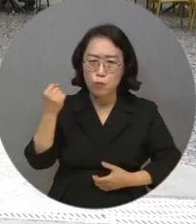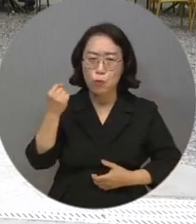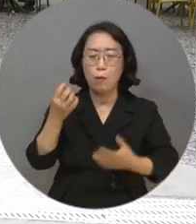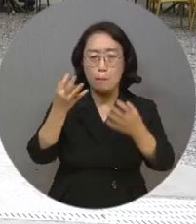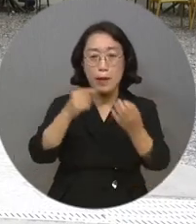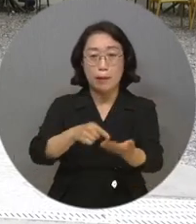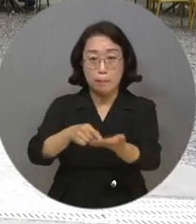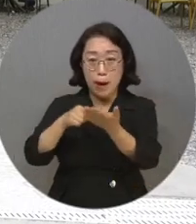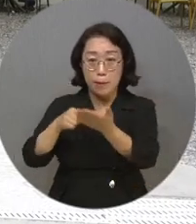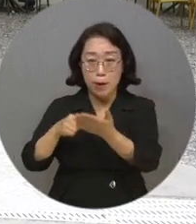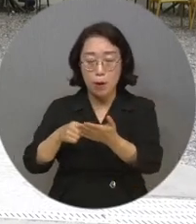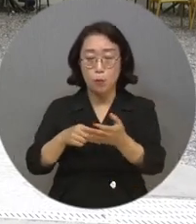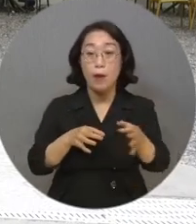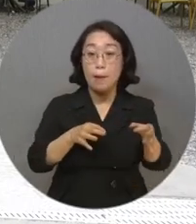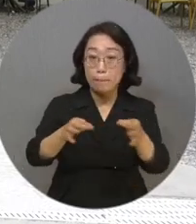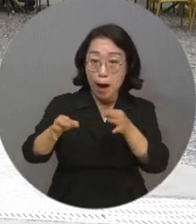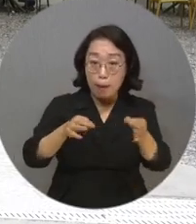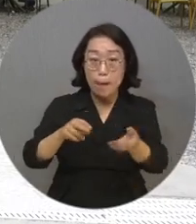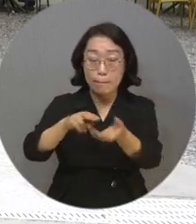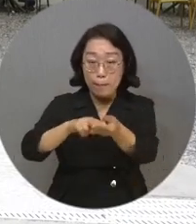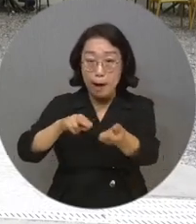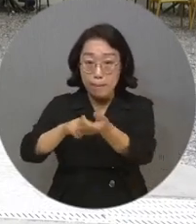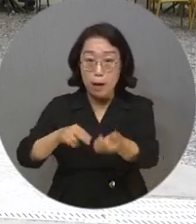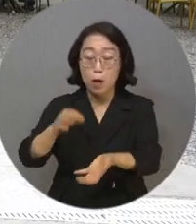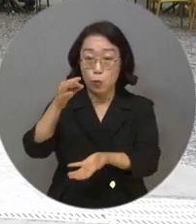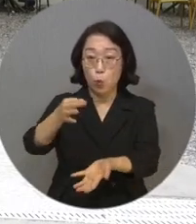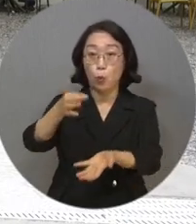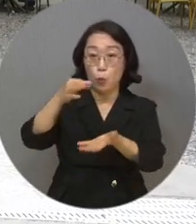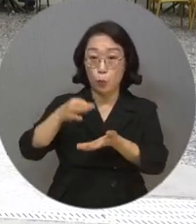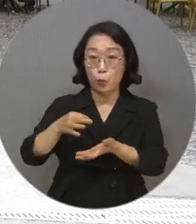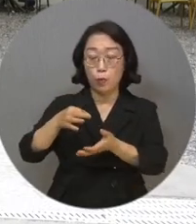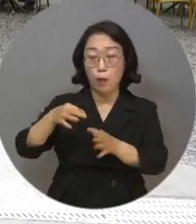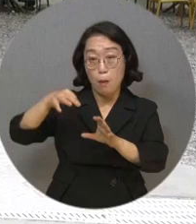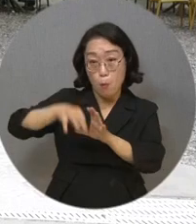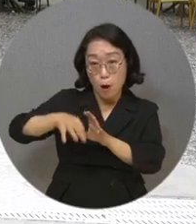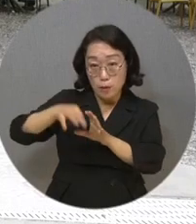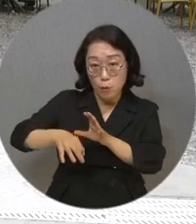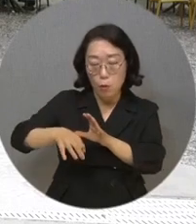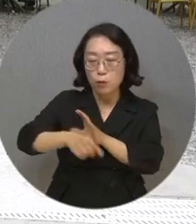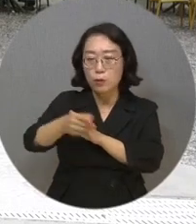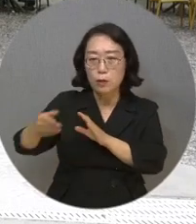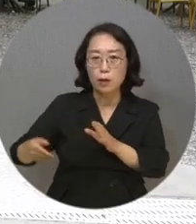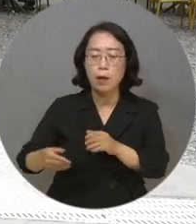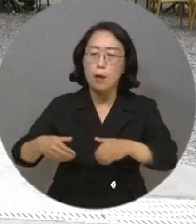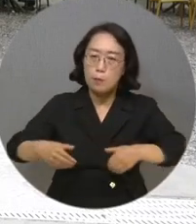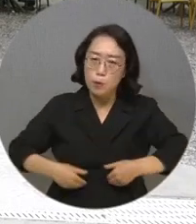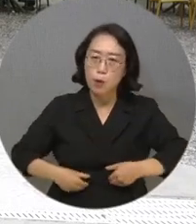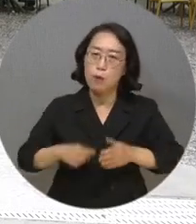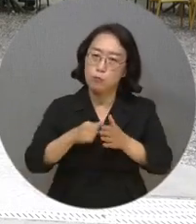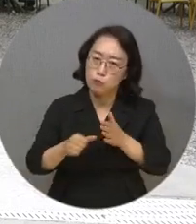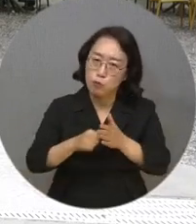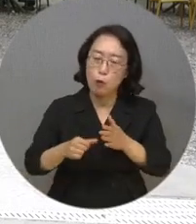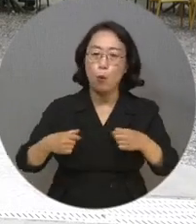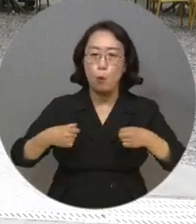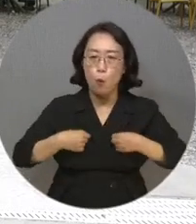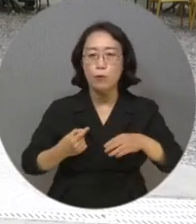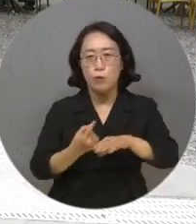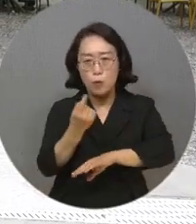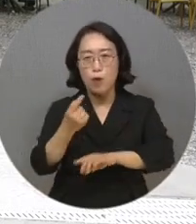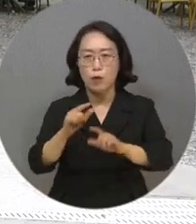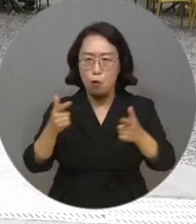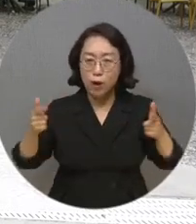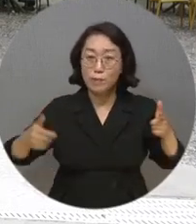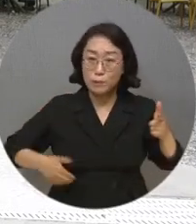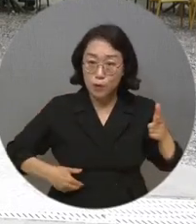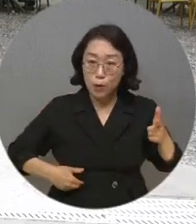계셔서 바자회를 통해서 차라리 기금을 모아서 그분들한테 좀 다각도록 옷뿐만 아니라